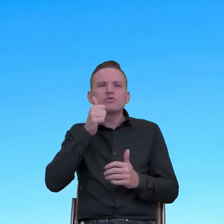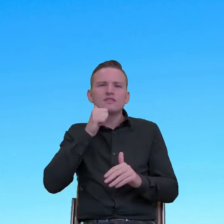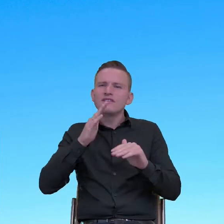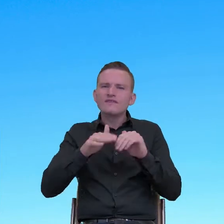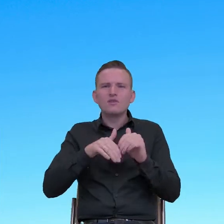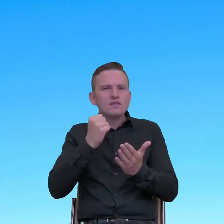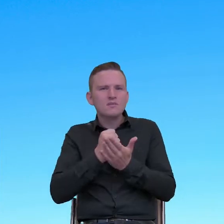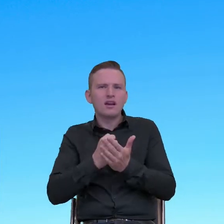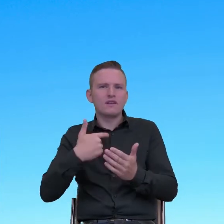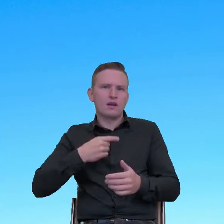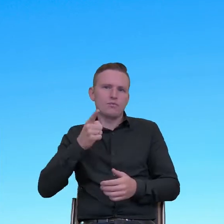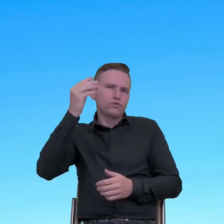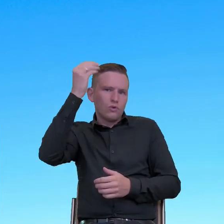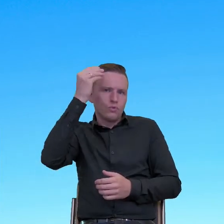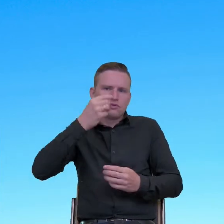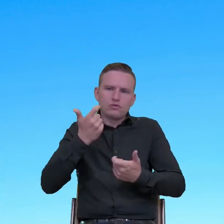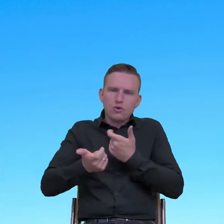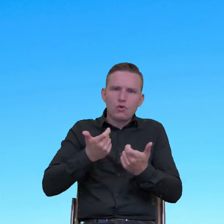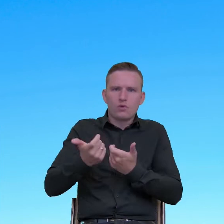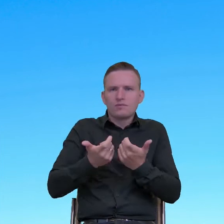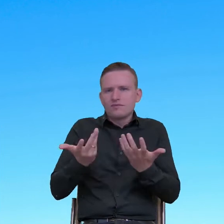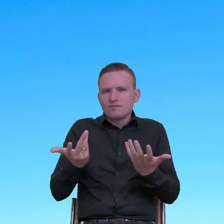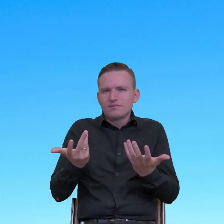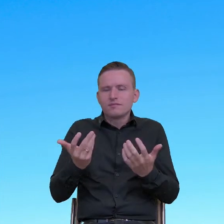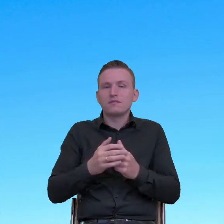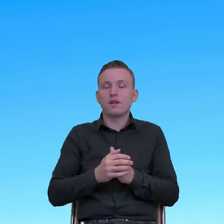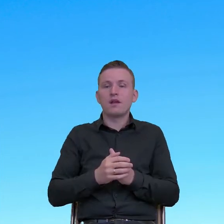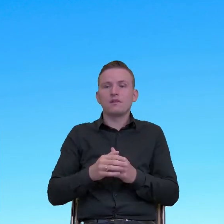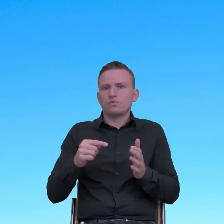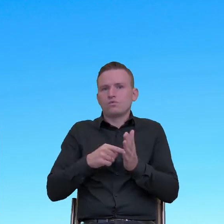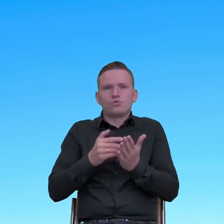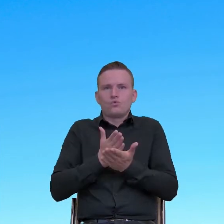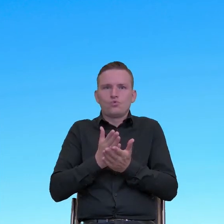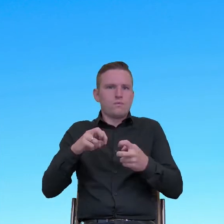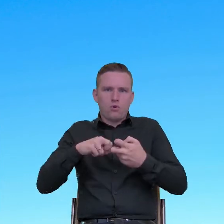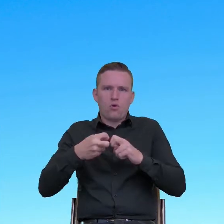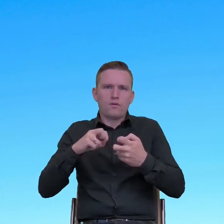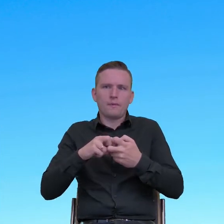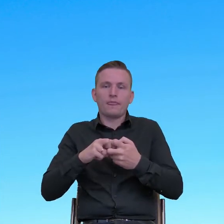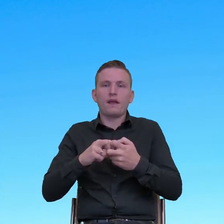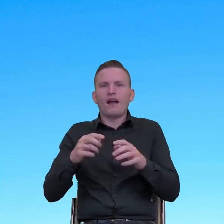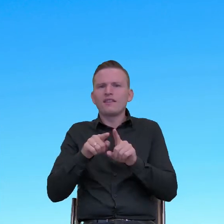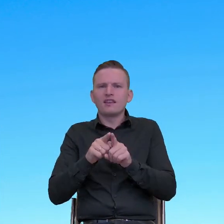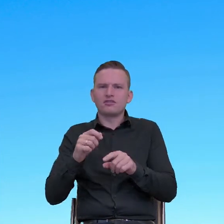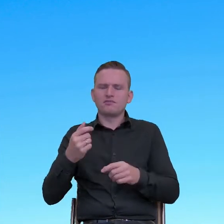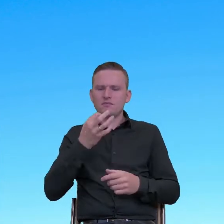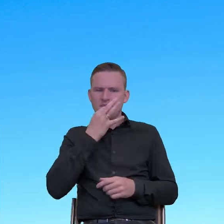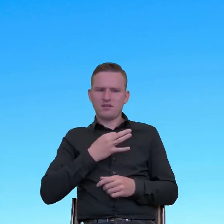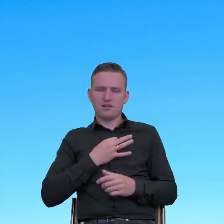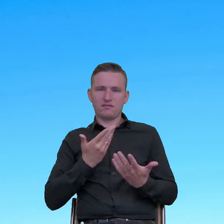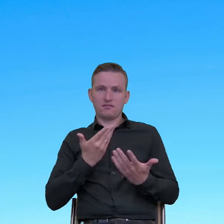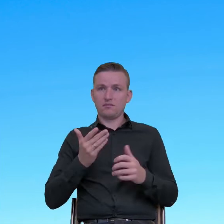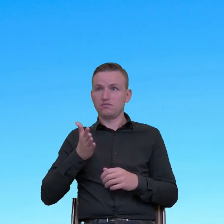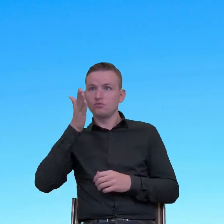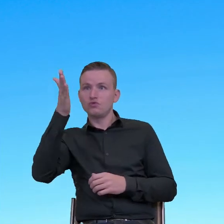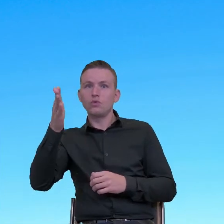czynności, których musiałem się nauczyć w pewnym momencie swojego życia, poprzez takie pytania, jakie sobie zadawałem, czy właśnie w przyszłości dzięki